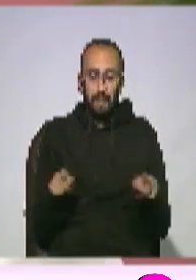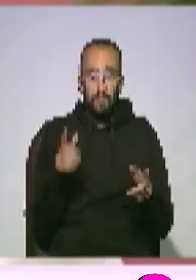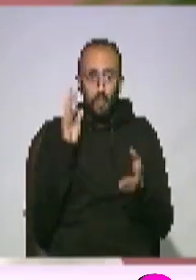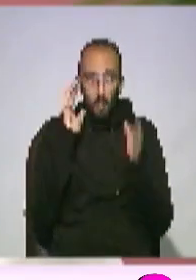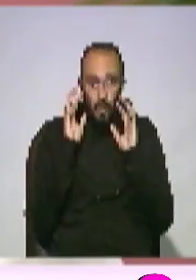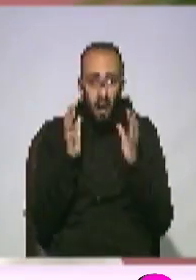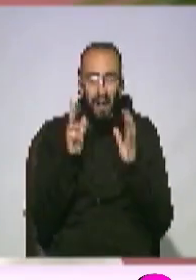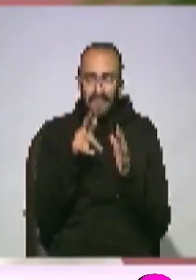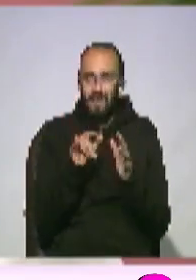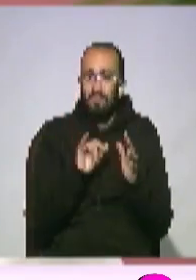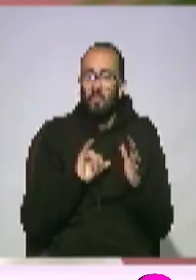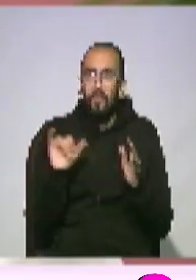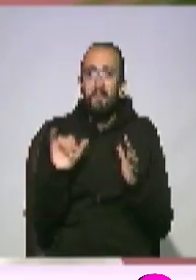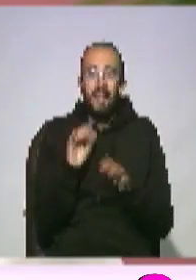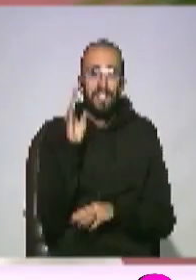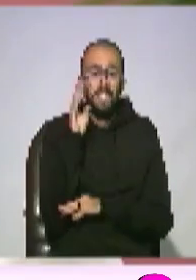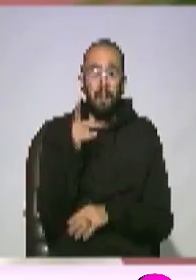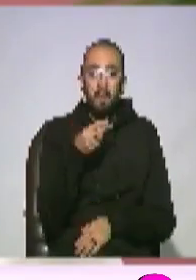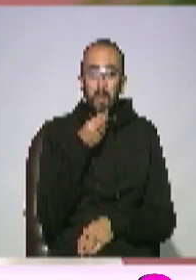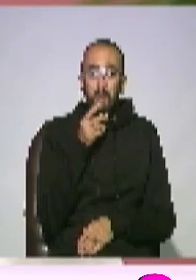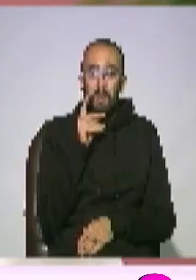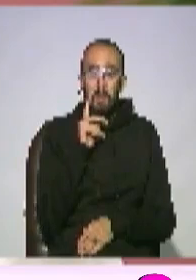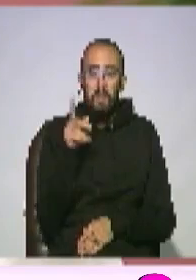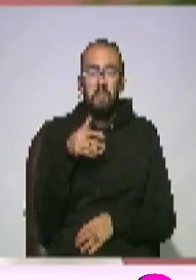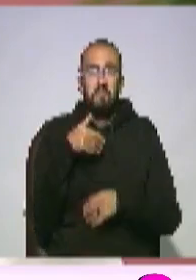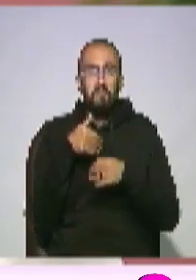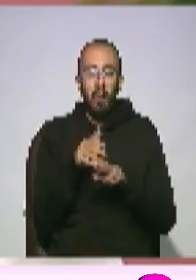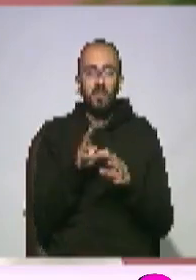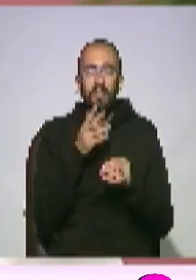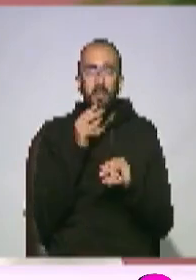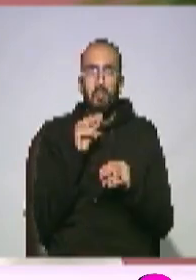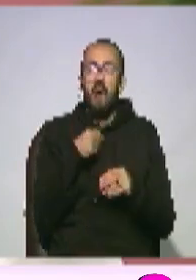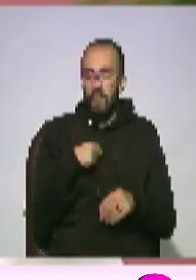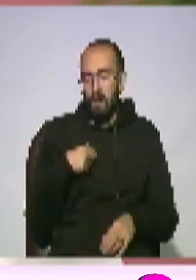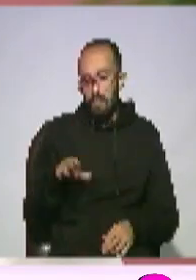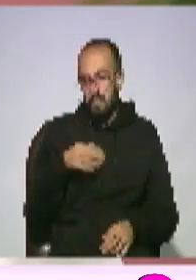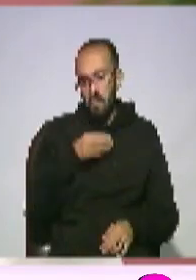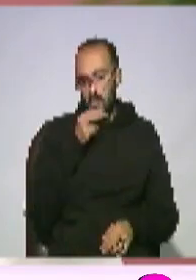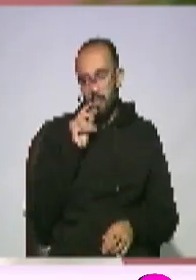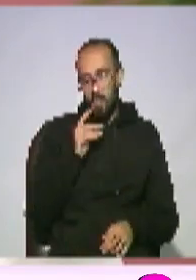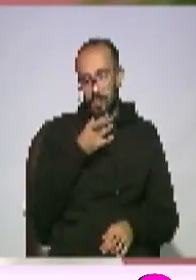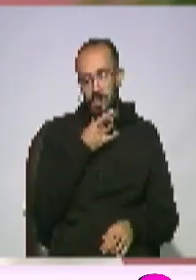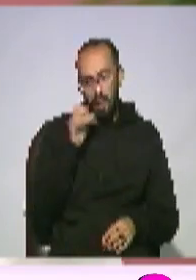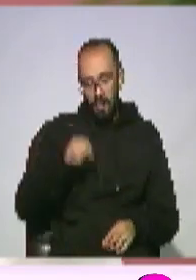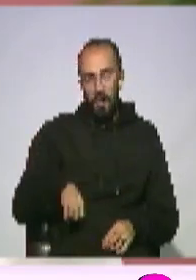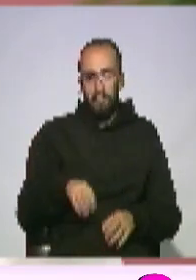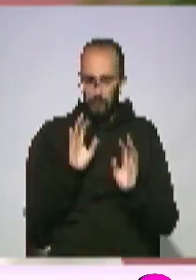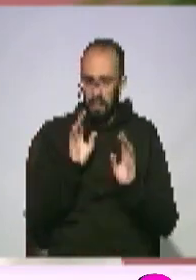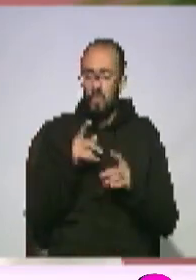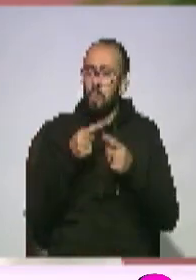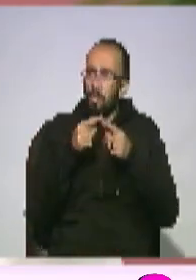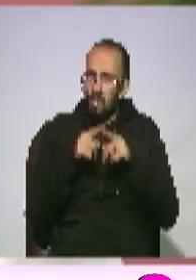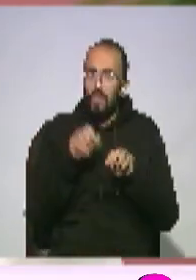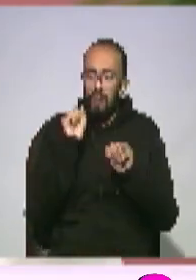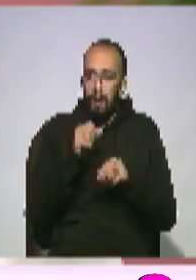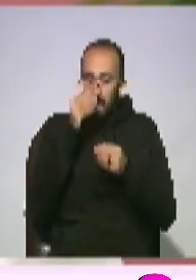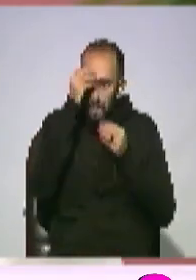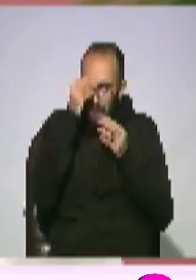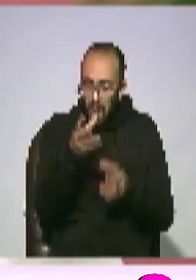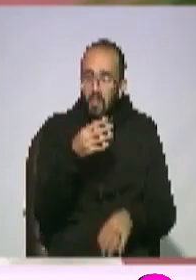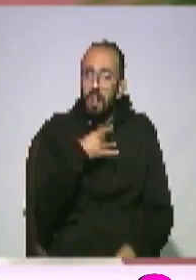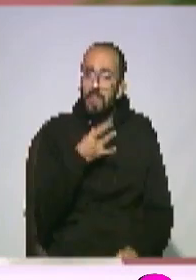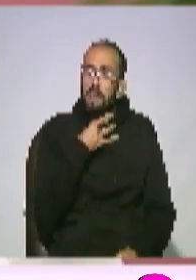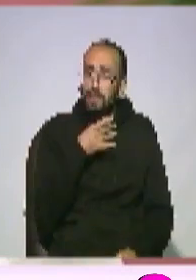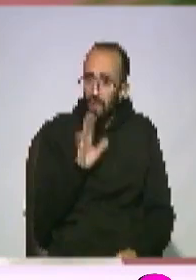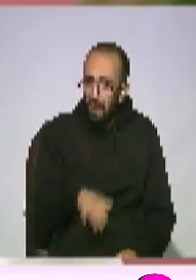الاطفال بلاش الام والاب يخرجوا عليه، احنا مضغوطين وكويس، يعني شيء مناسب ان انا اعرف اولادي ان انا